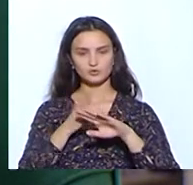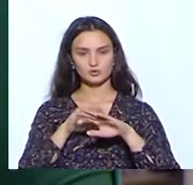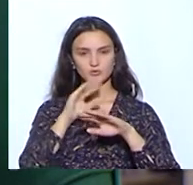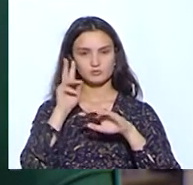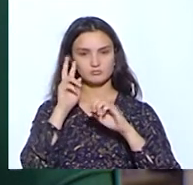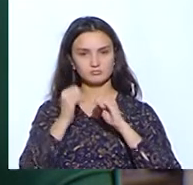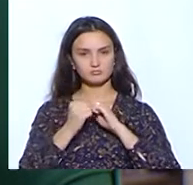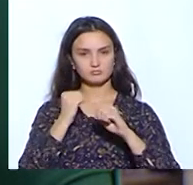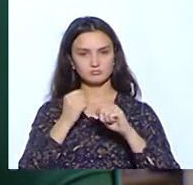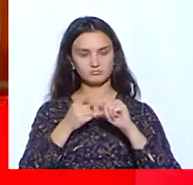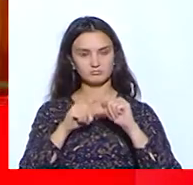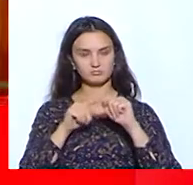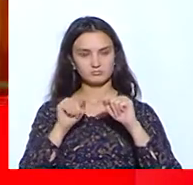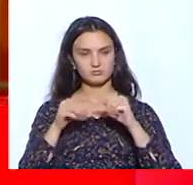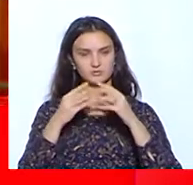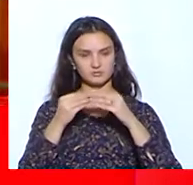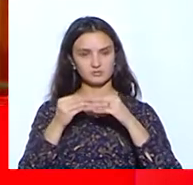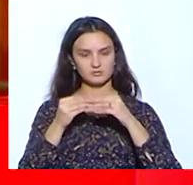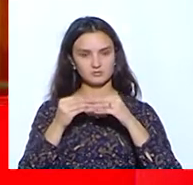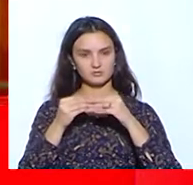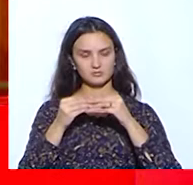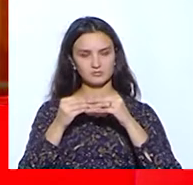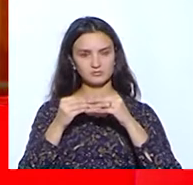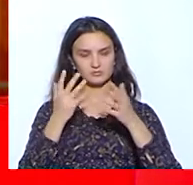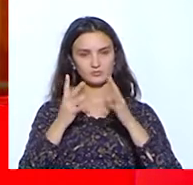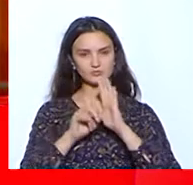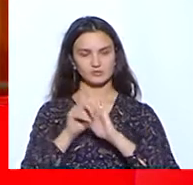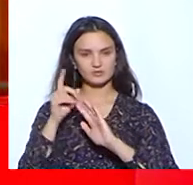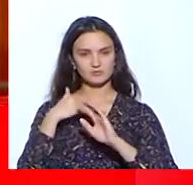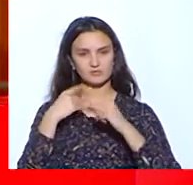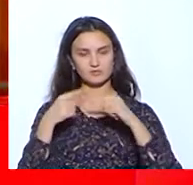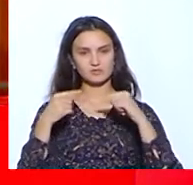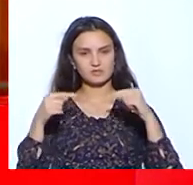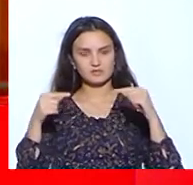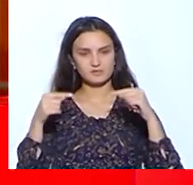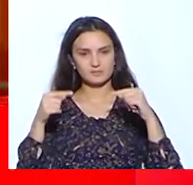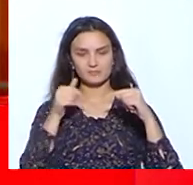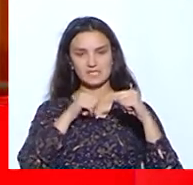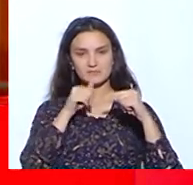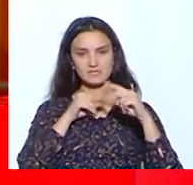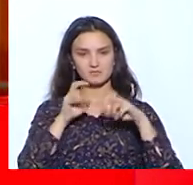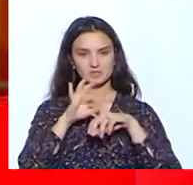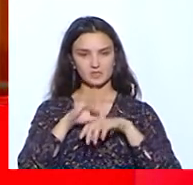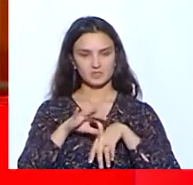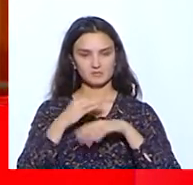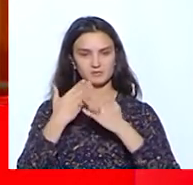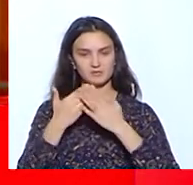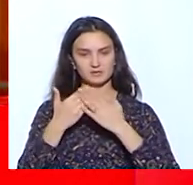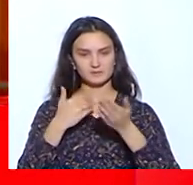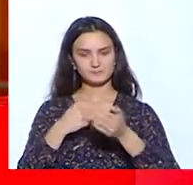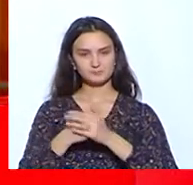აქვს. წარმოიდგინეთ, რამხელა გამოცდის წინაშე ვაყენებთ, თუ ვიწყებთ ჩვენ სხვადასხვა ექსპერიმენტის ჩატარებას.